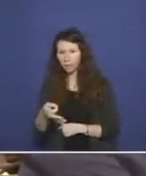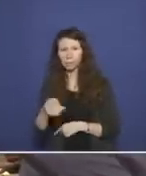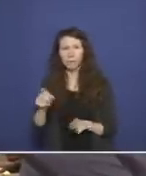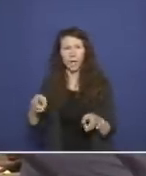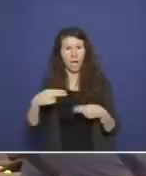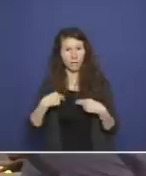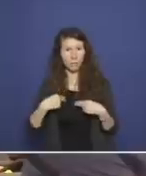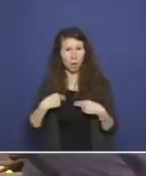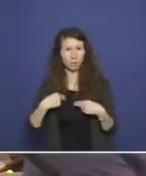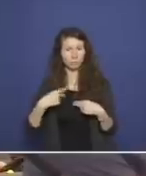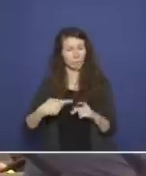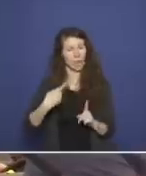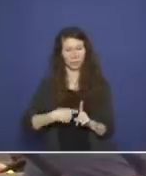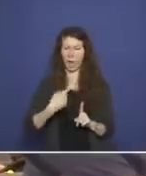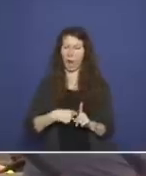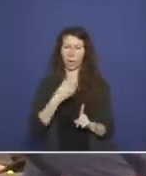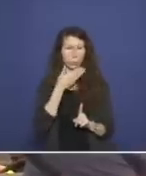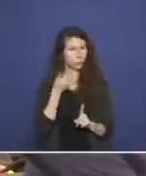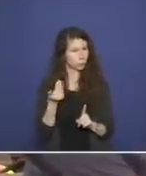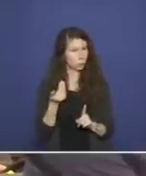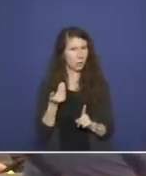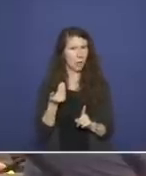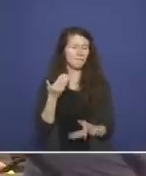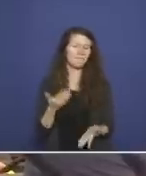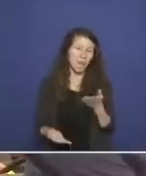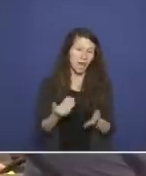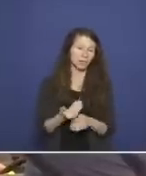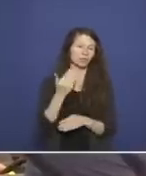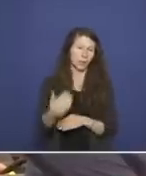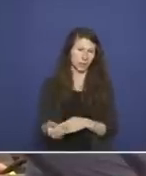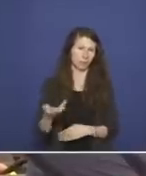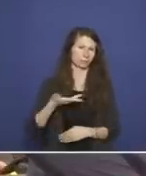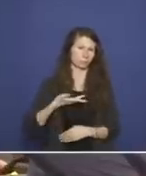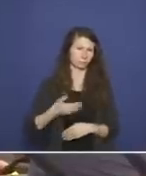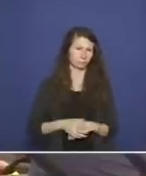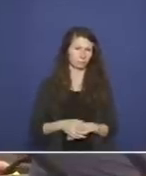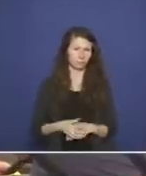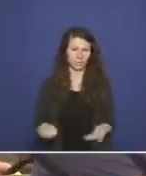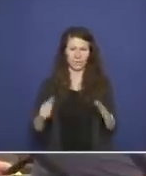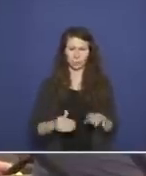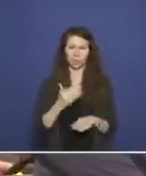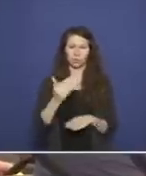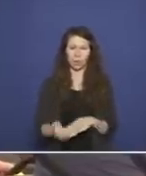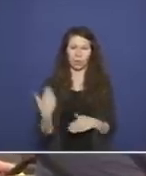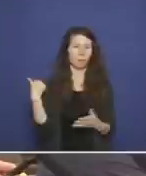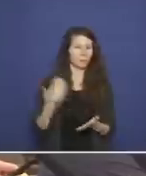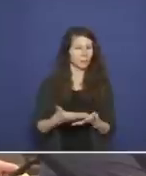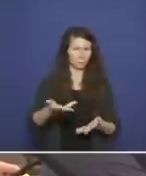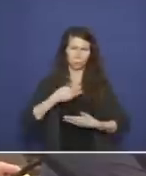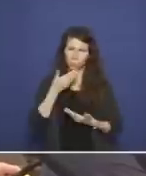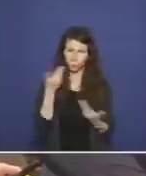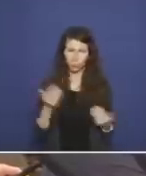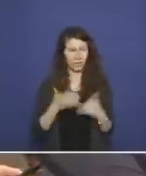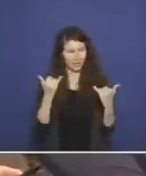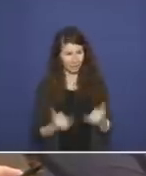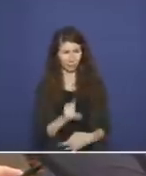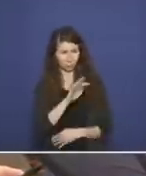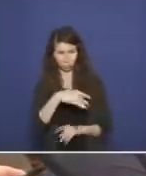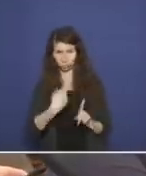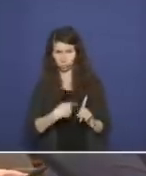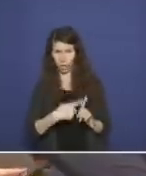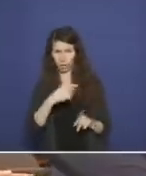geantwortet, er habe die Zahlen noch nicht, er werde sie aber gegebenenfalls nachreichen. Ein halbes Jahr später kam noch keine Nachreichung. Haben Sie jetzt irgendwelche Zahlen?